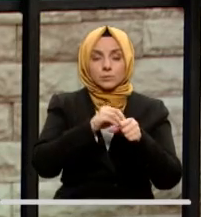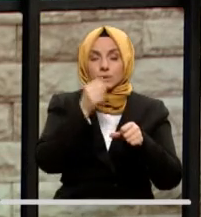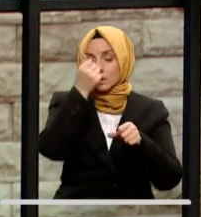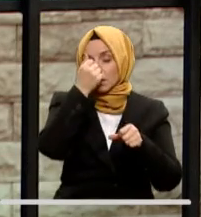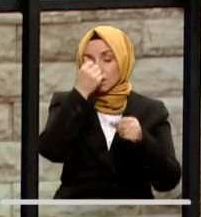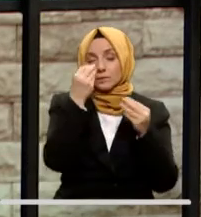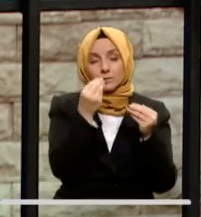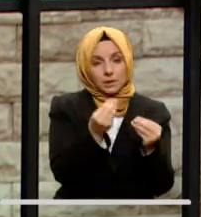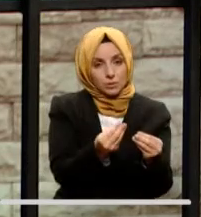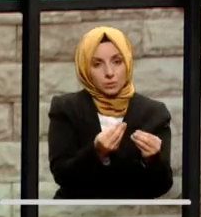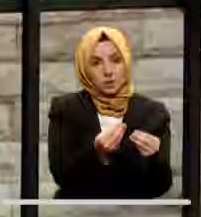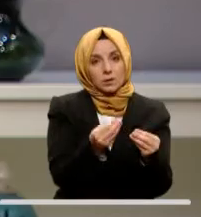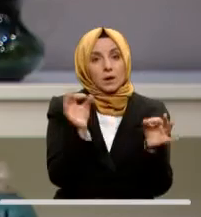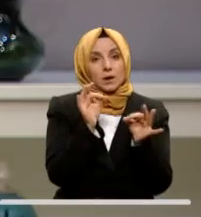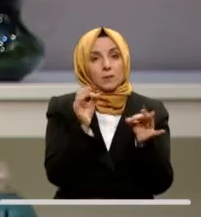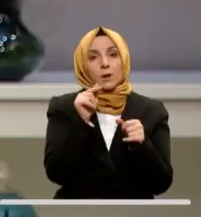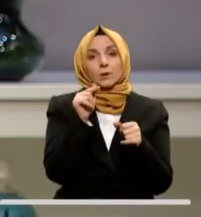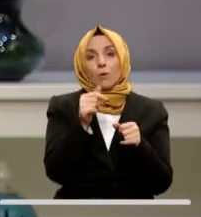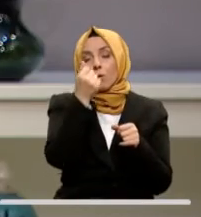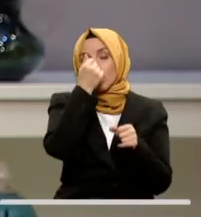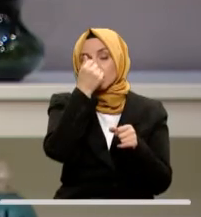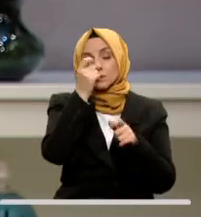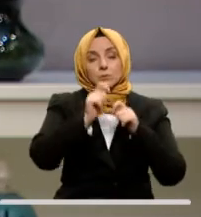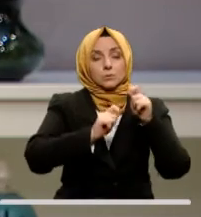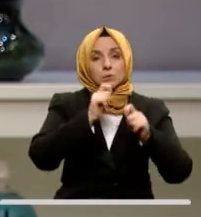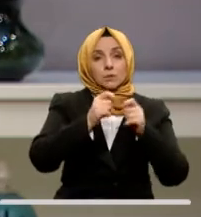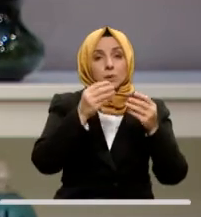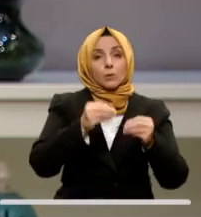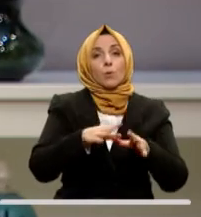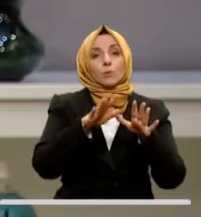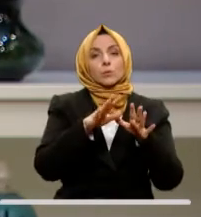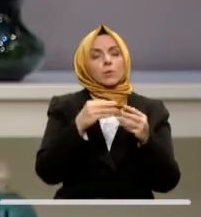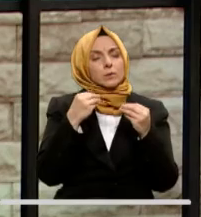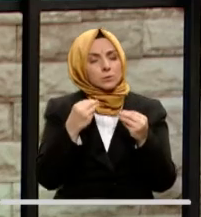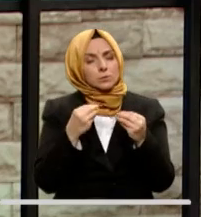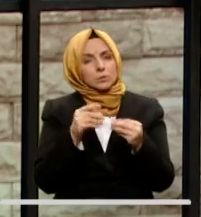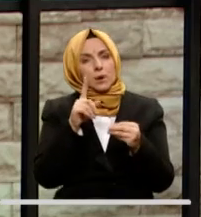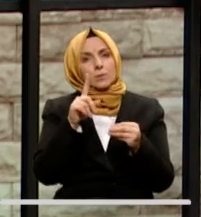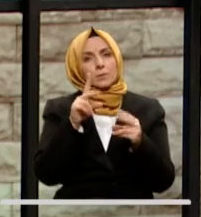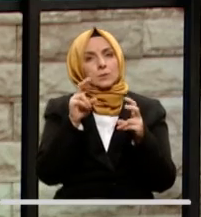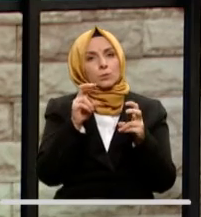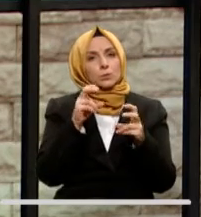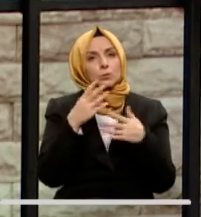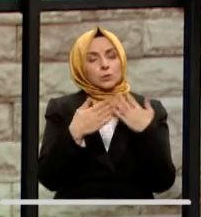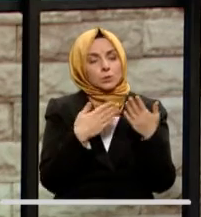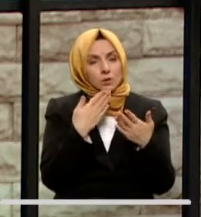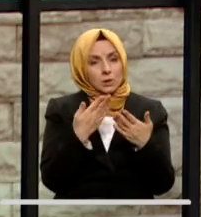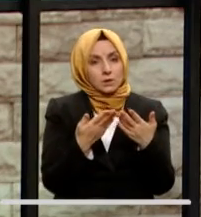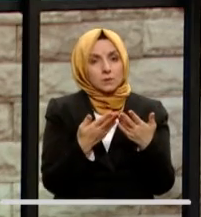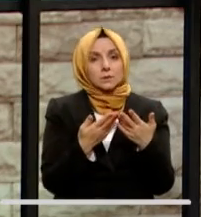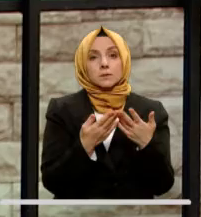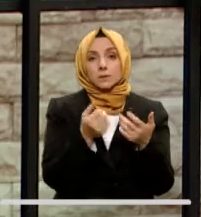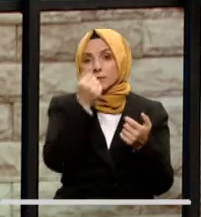geçiyorsa pat diye o acil olan hastayı kullanılması söz konusu değil Çok güzel bir noktaya değildiniz kan bağışını ertelemenin